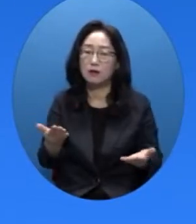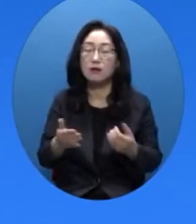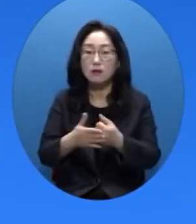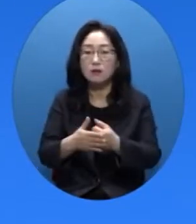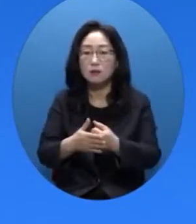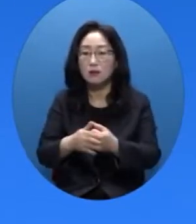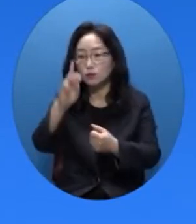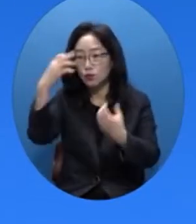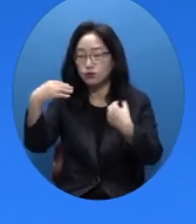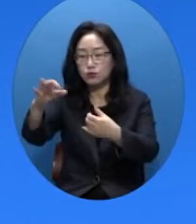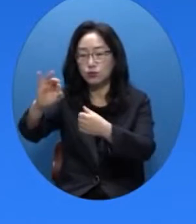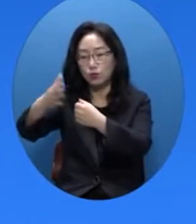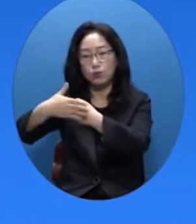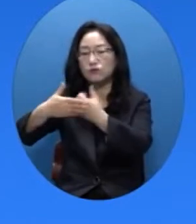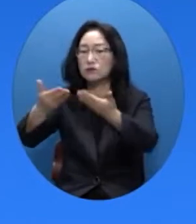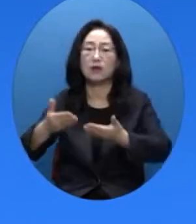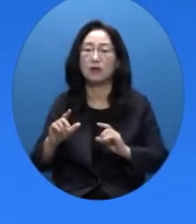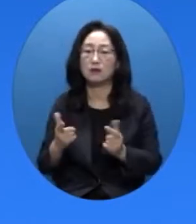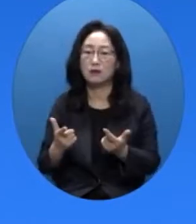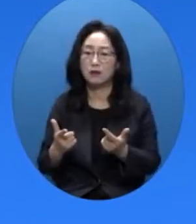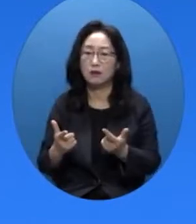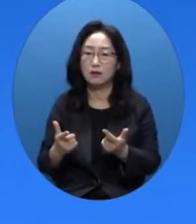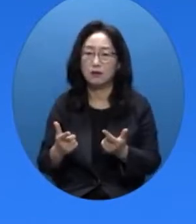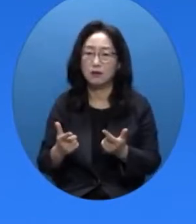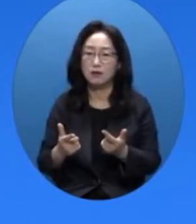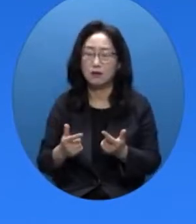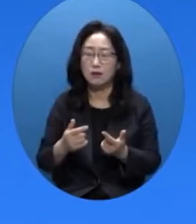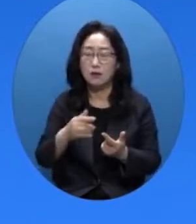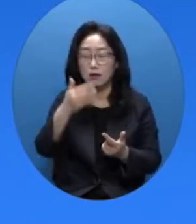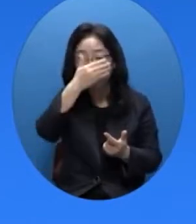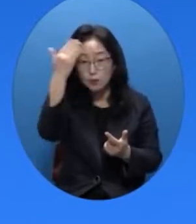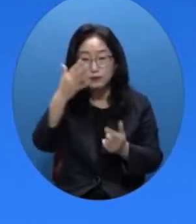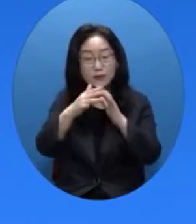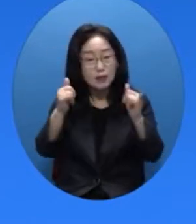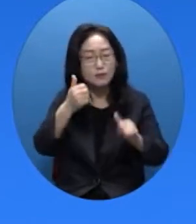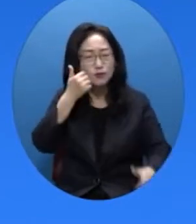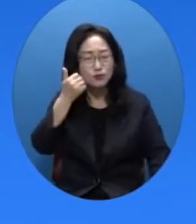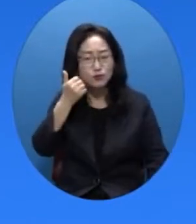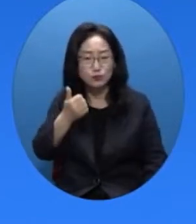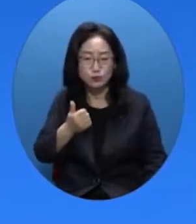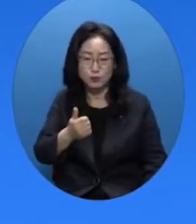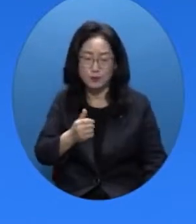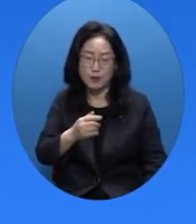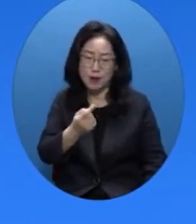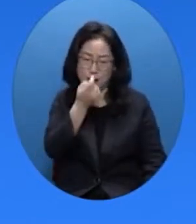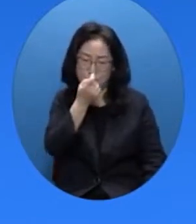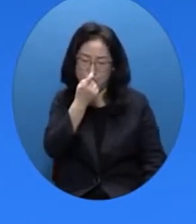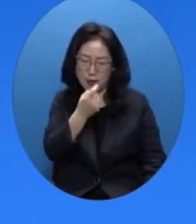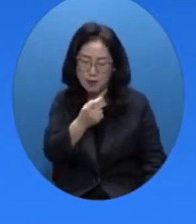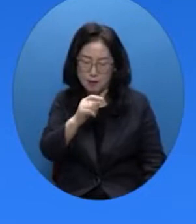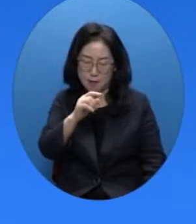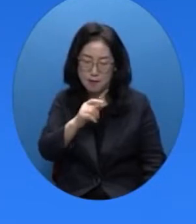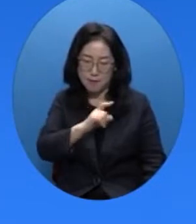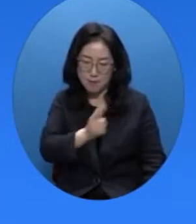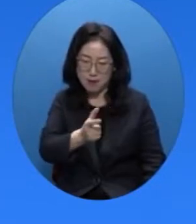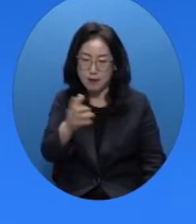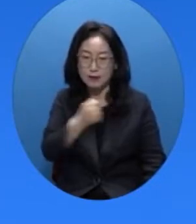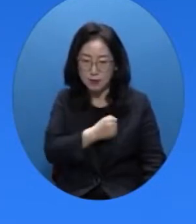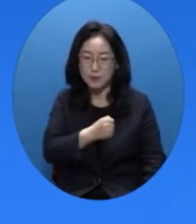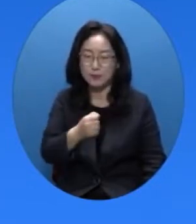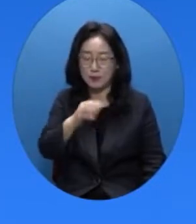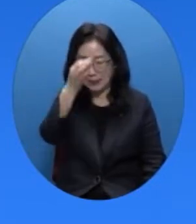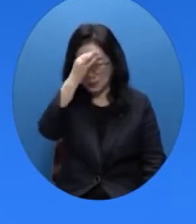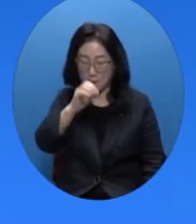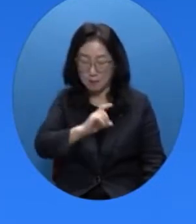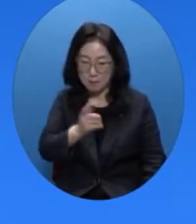젊은 청년의 나가서 조그만 바리스타 잘 점 알고 쪽만 커피숍을 1 열었는데 한달 내내